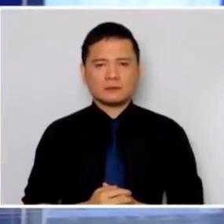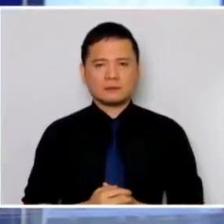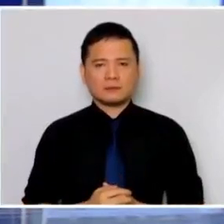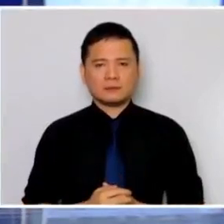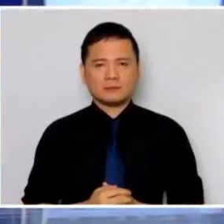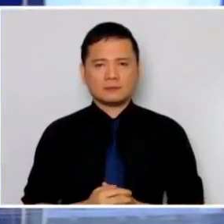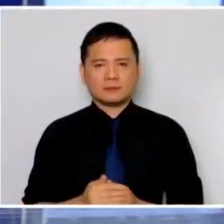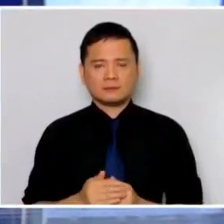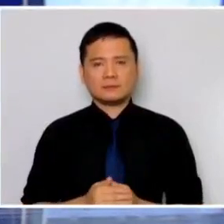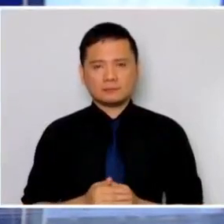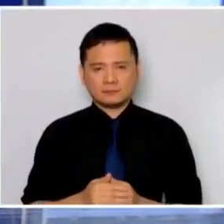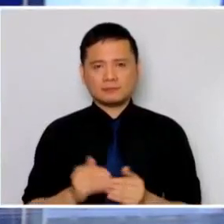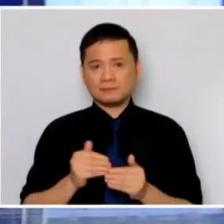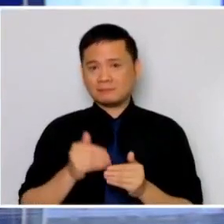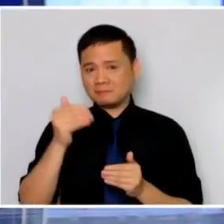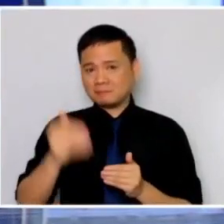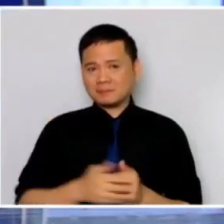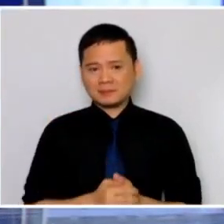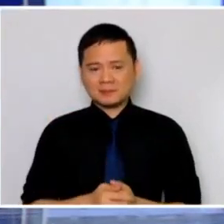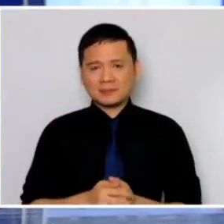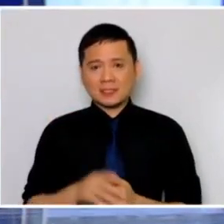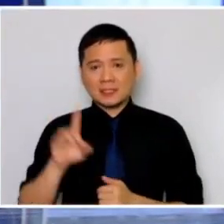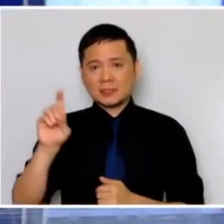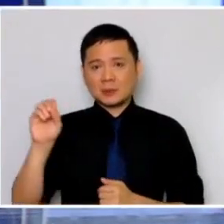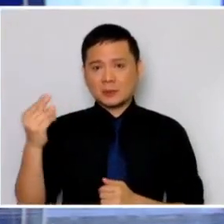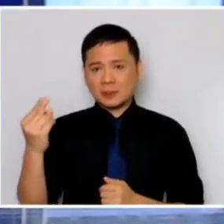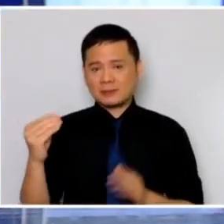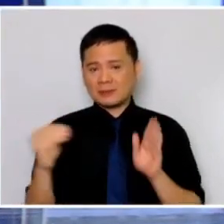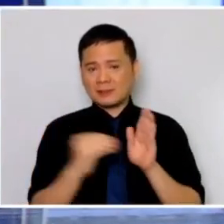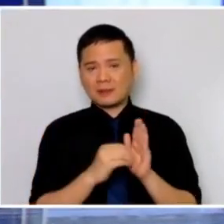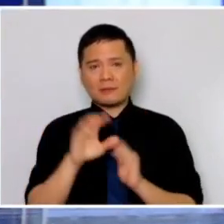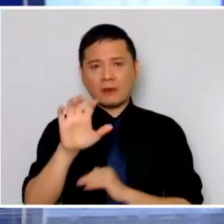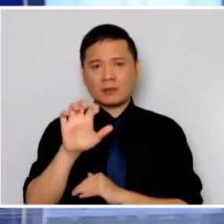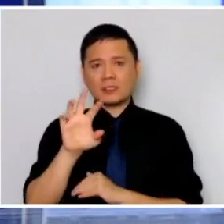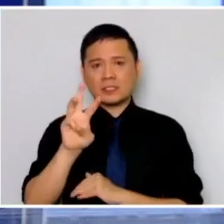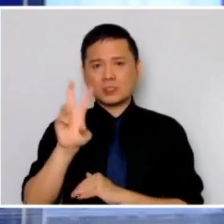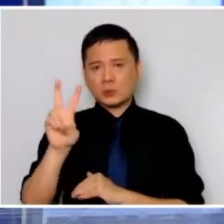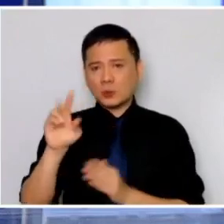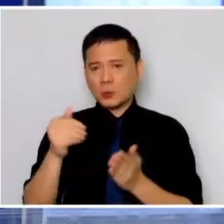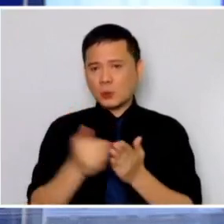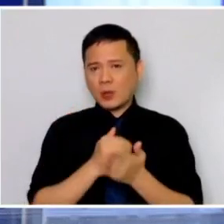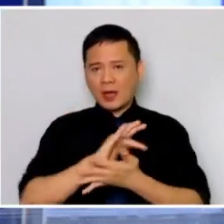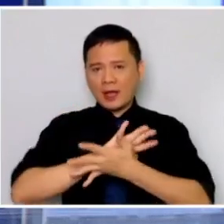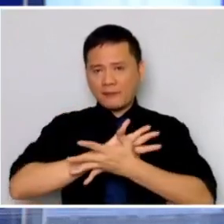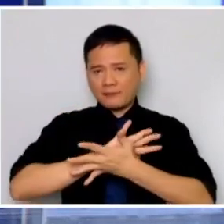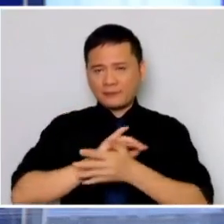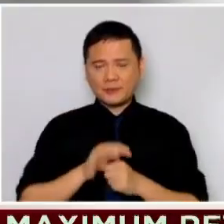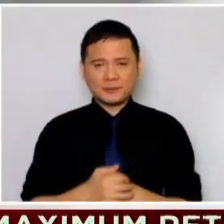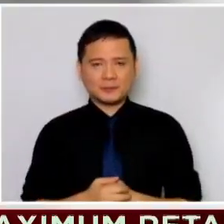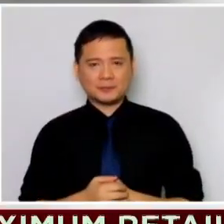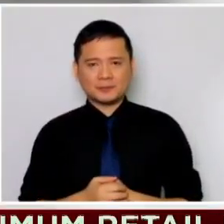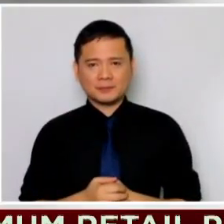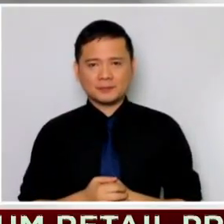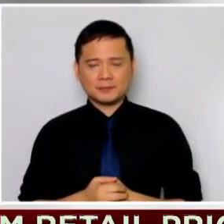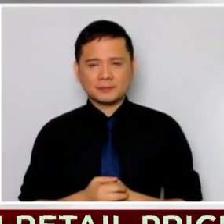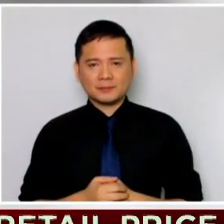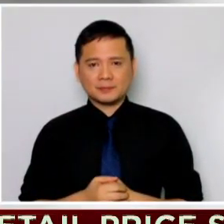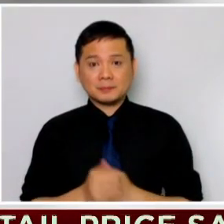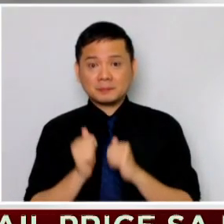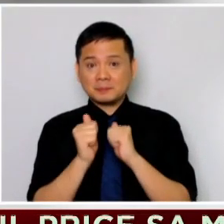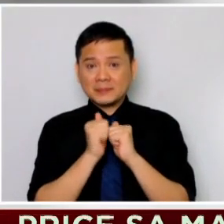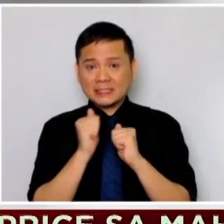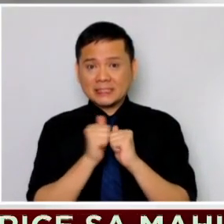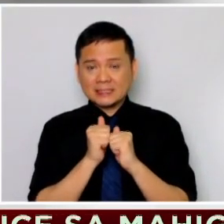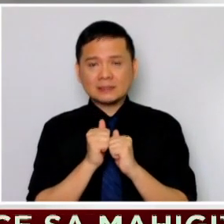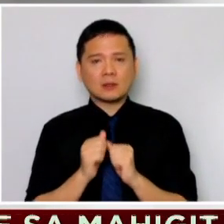Nakapagdala ang DOH ng 562 na bagong kaso ng COVID-19 ngayong araw. Dahil dito, umabot na